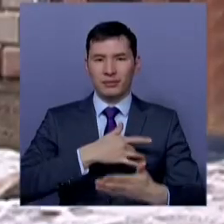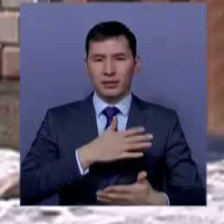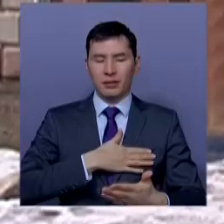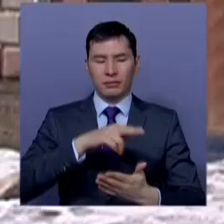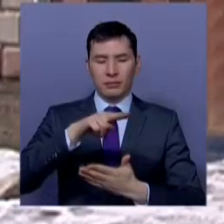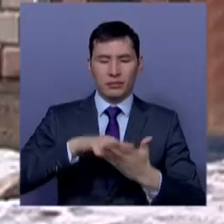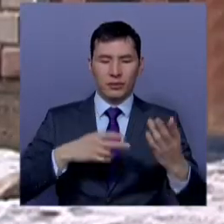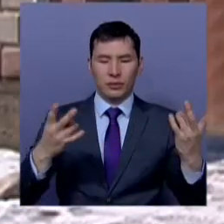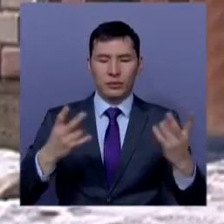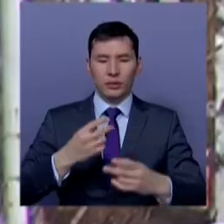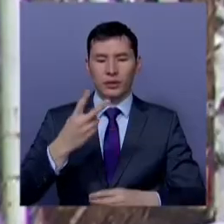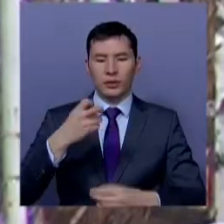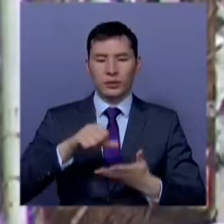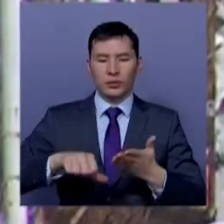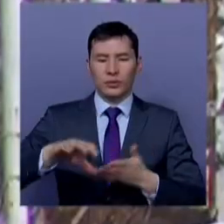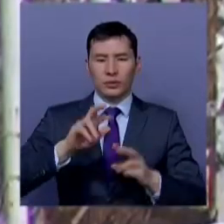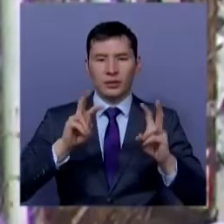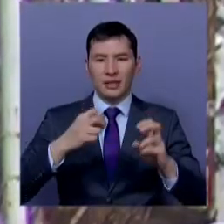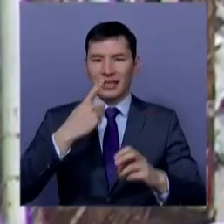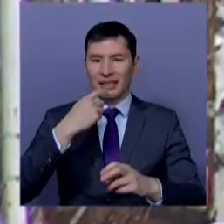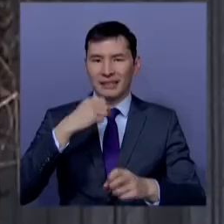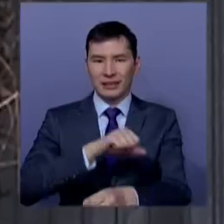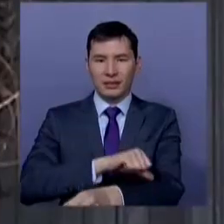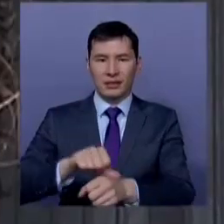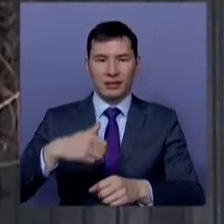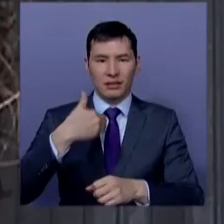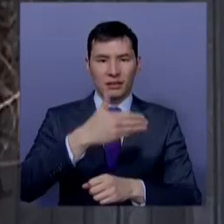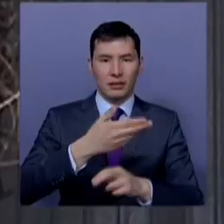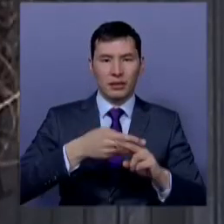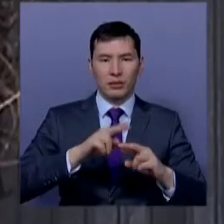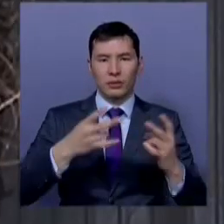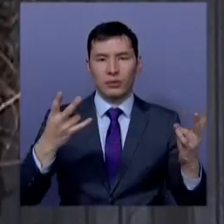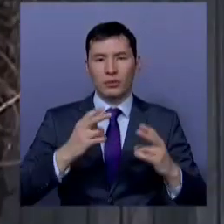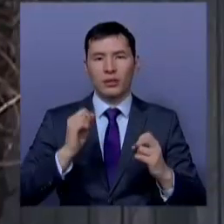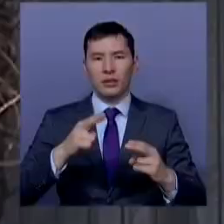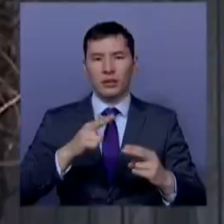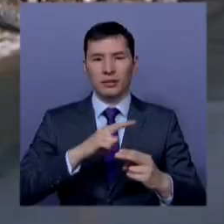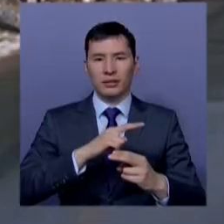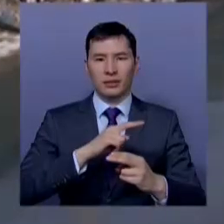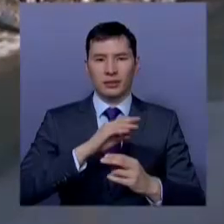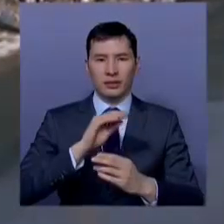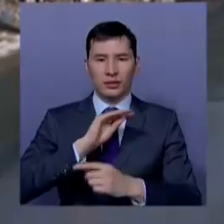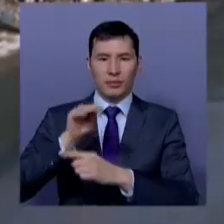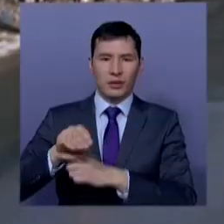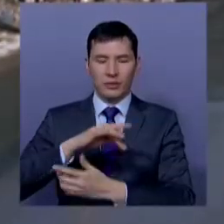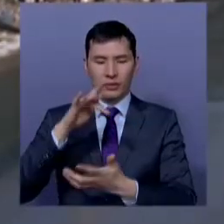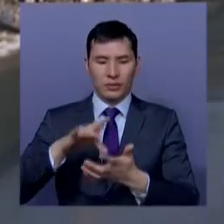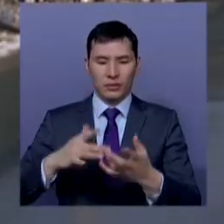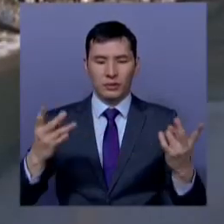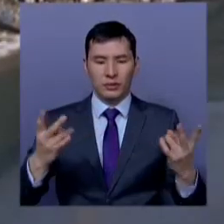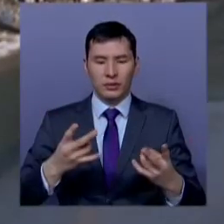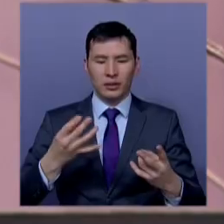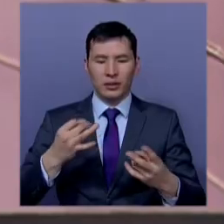қорғау аймағында немесе қызыл сызықта орналасқан. Осыған байланысты Бақытжан Сағынтаевтың тапсырмасы бойынша әкімдік мүдделі мемлекеттік органдармен